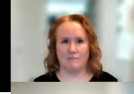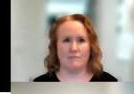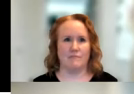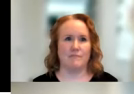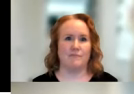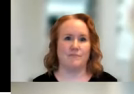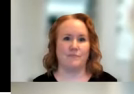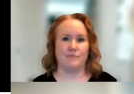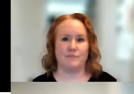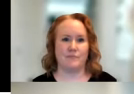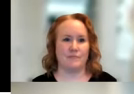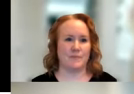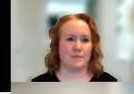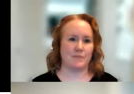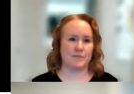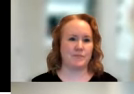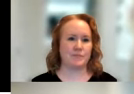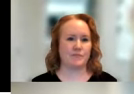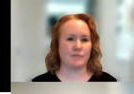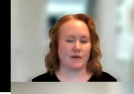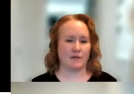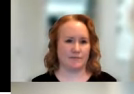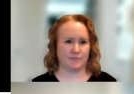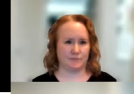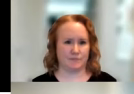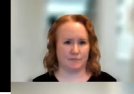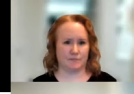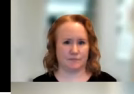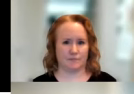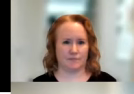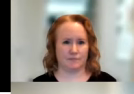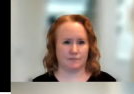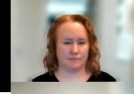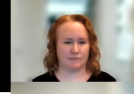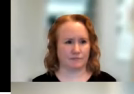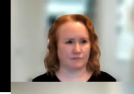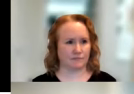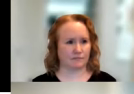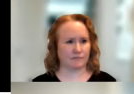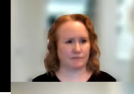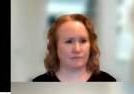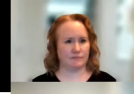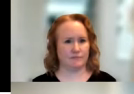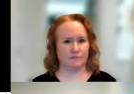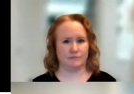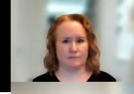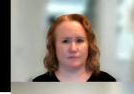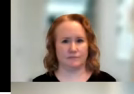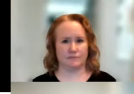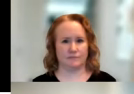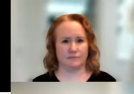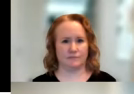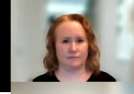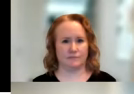delvis kompleksiteten, men også systemet da, I tilgjengelighetsdirektivet, at det er ulike krav knyttet til ulike produkter, men med en del generelle